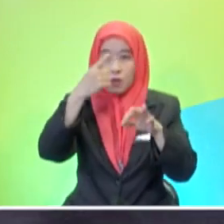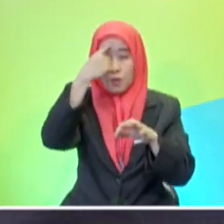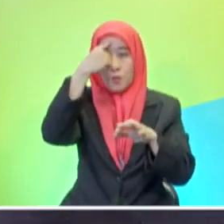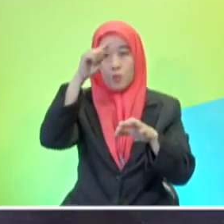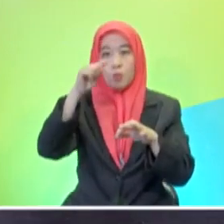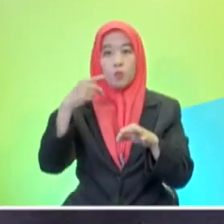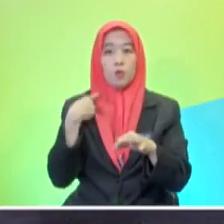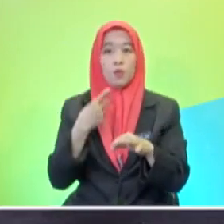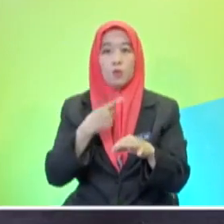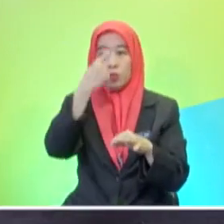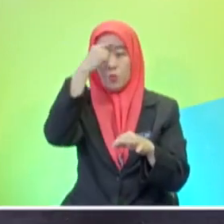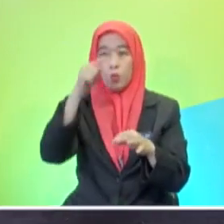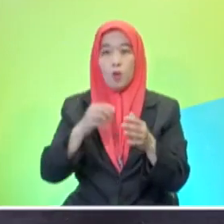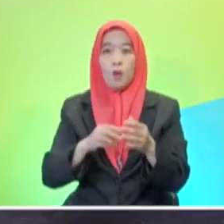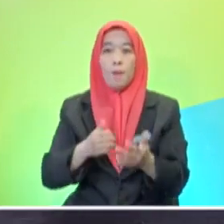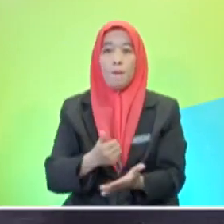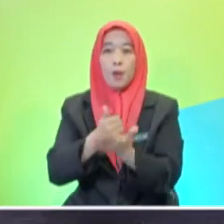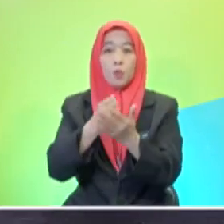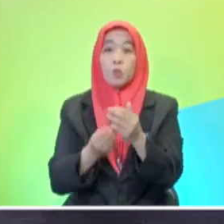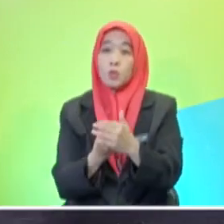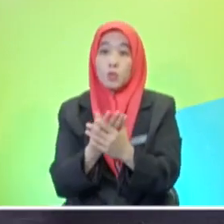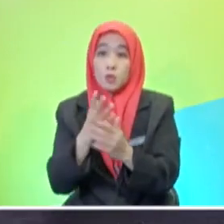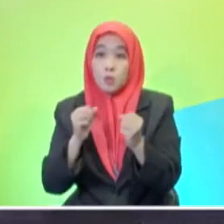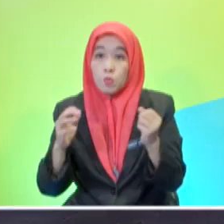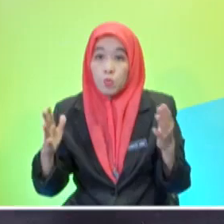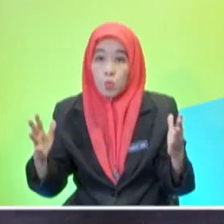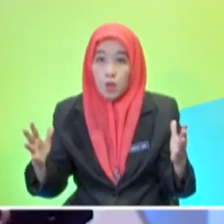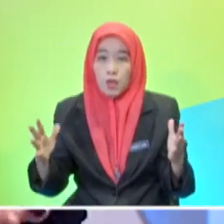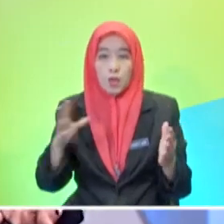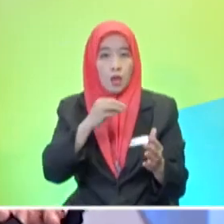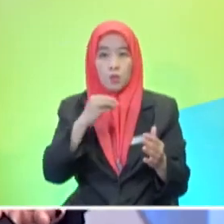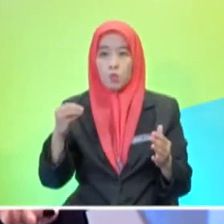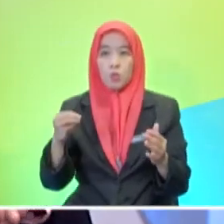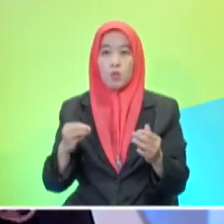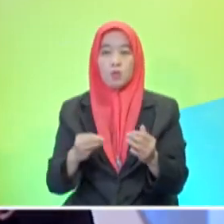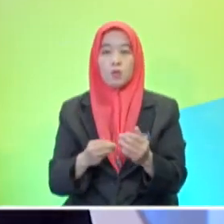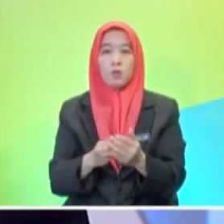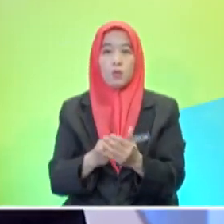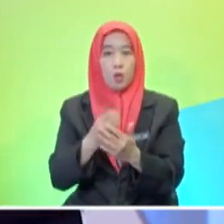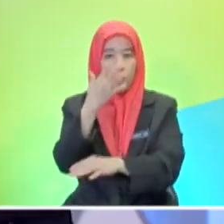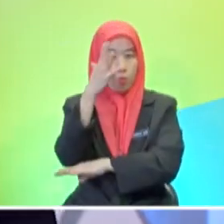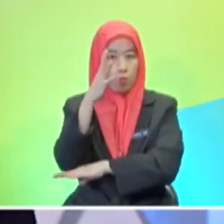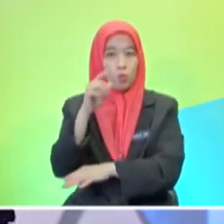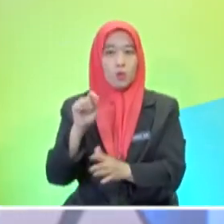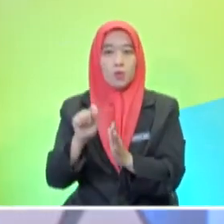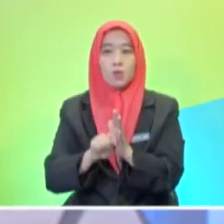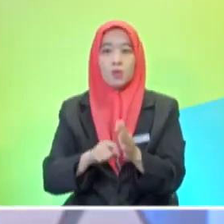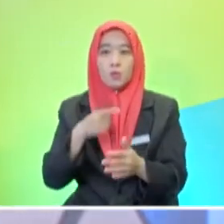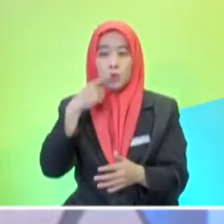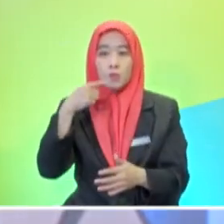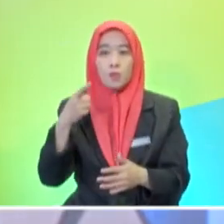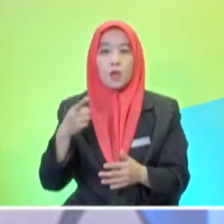punya kesuburan. Kesuburan dan pertumbuhan pokok tersebut. Baiklah Syafiqah. Jadi